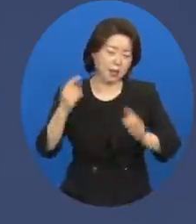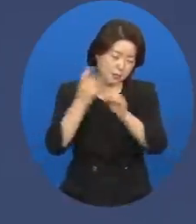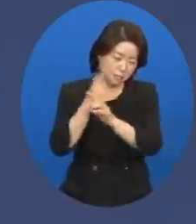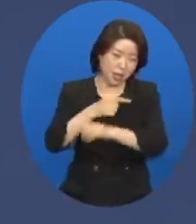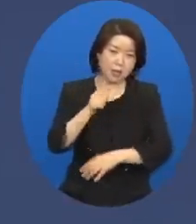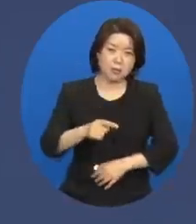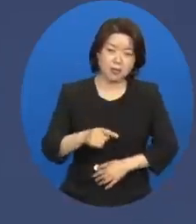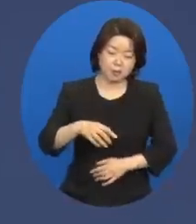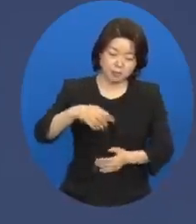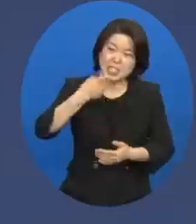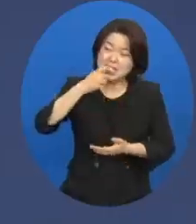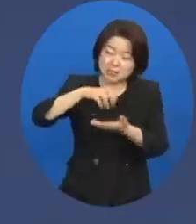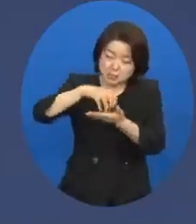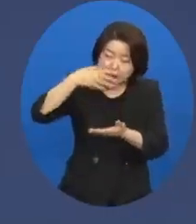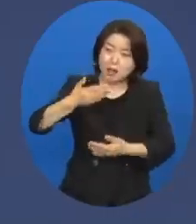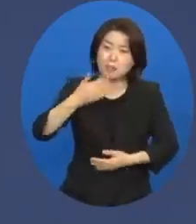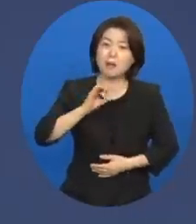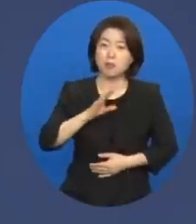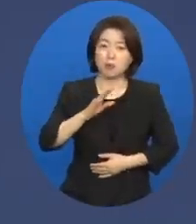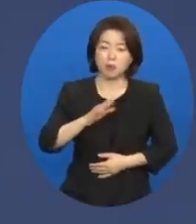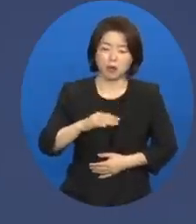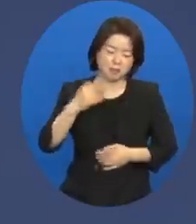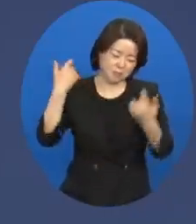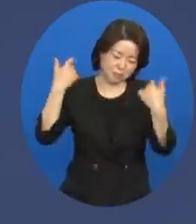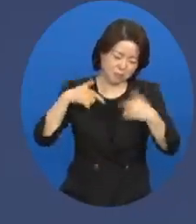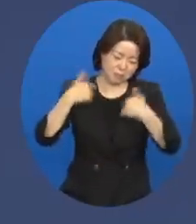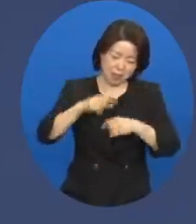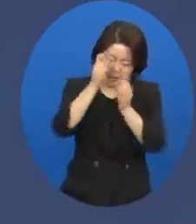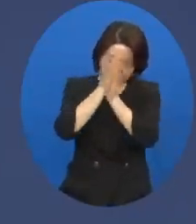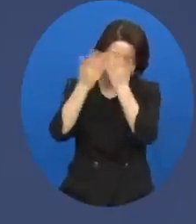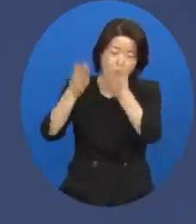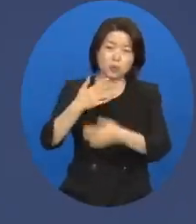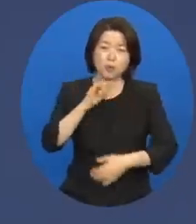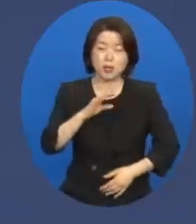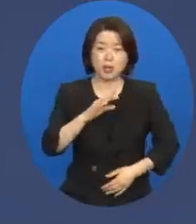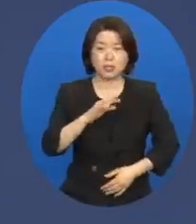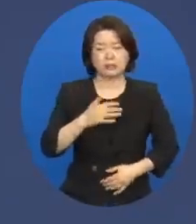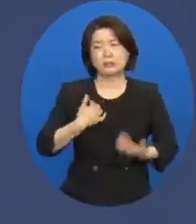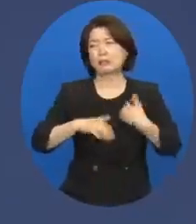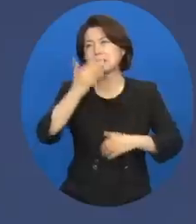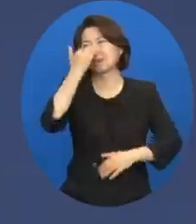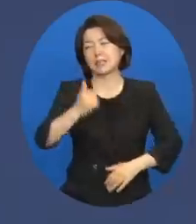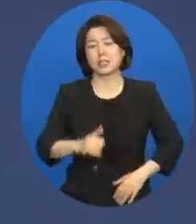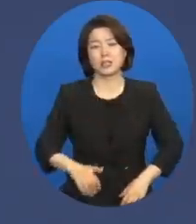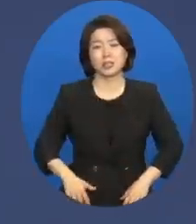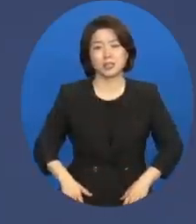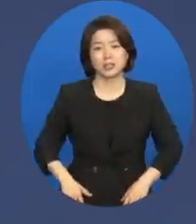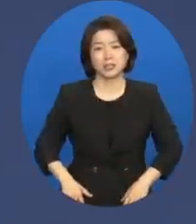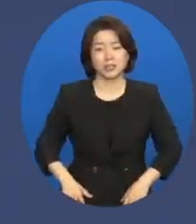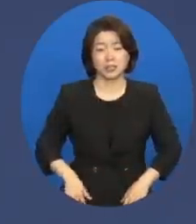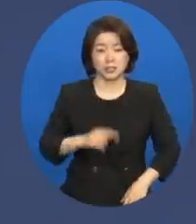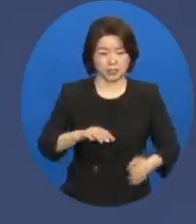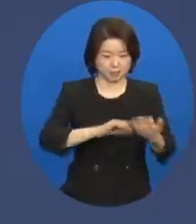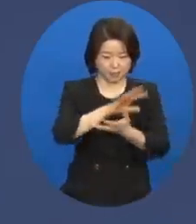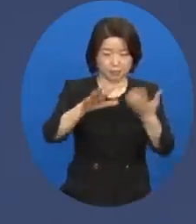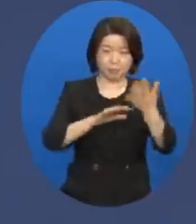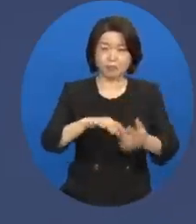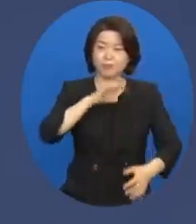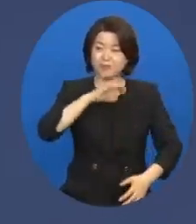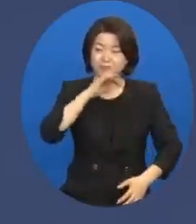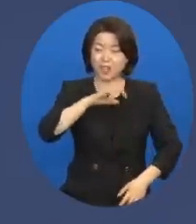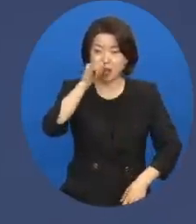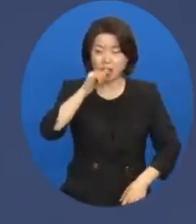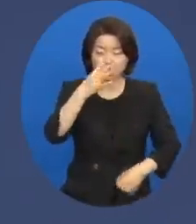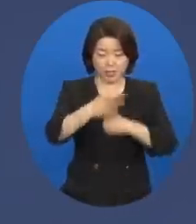그냥 만나만 먹고 매일 기도만 하고 재미없어 죽겠다 이거야. 그리고 난리를 치는데,